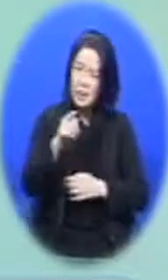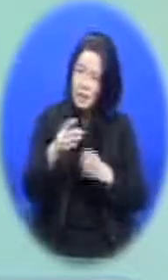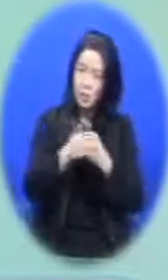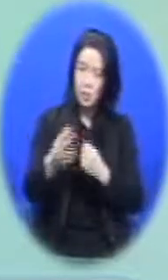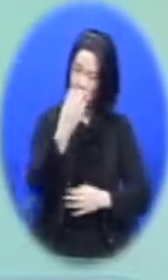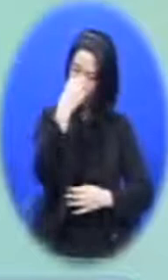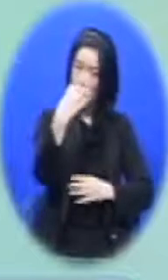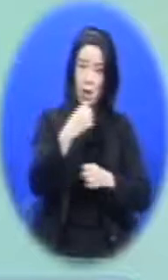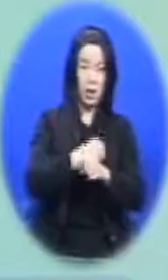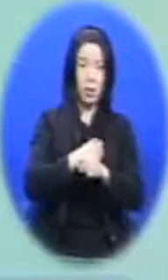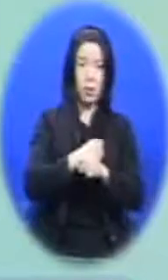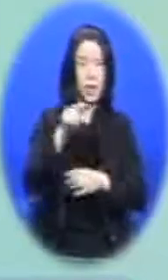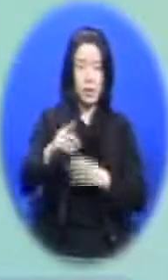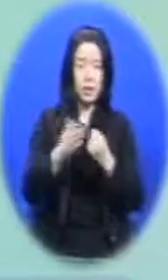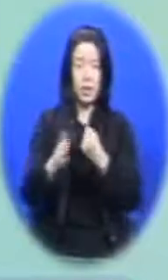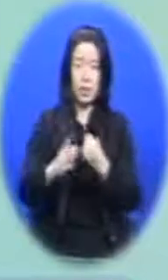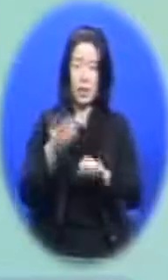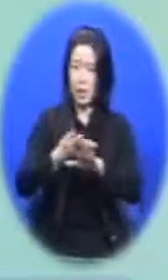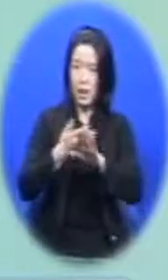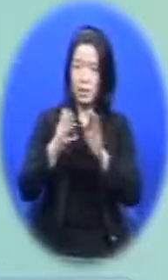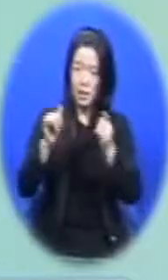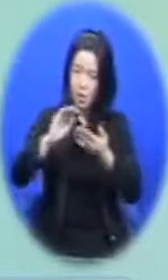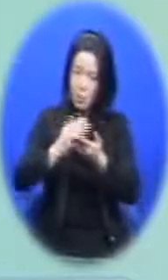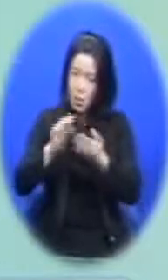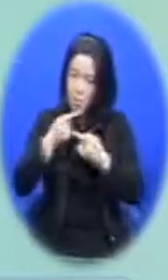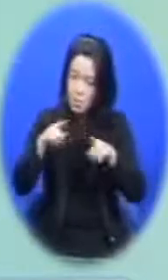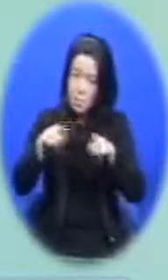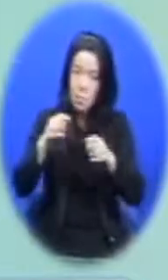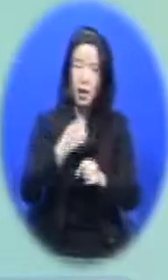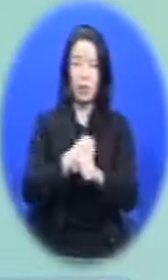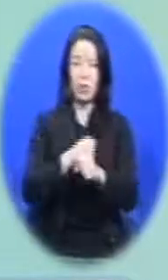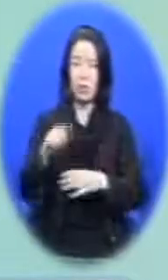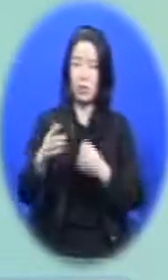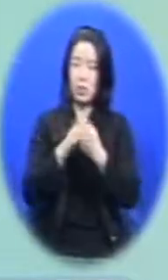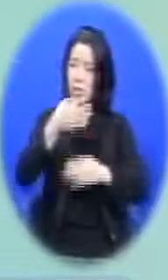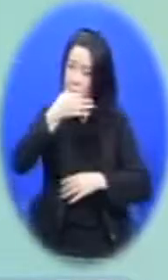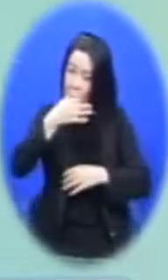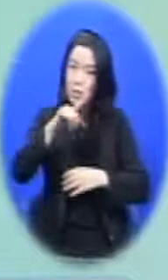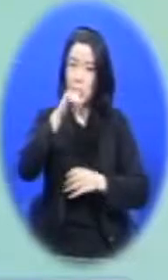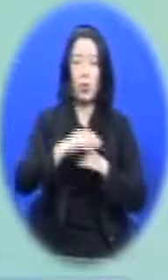때문에 교만해지고 그것 때문에 남을 비판하고 그것 때문에 욕심을 부리고